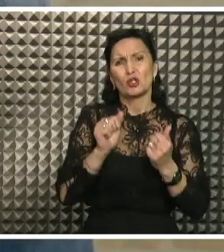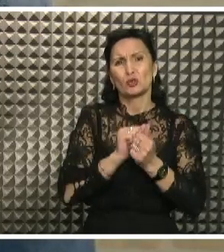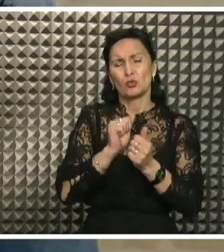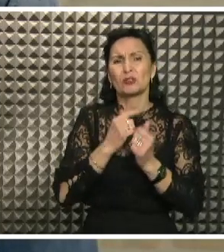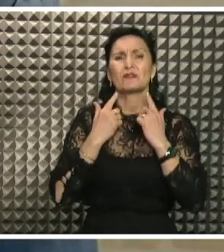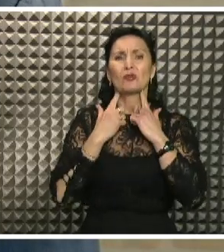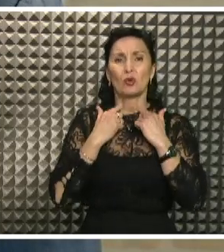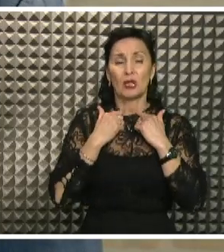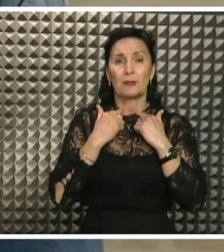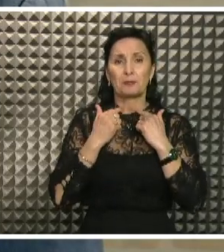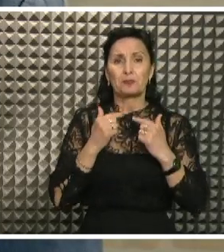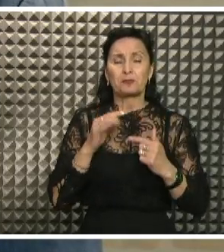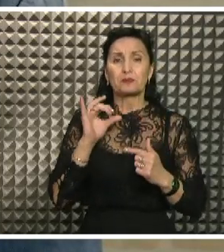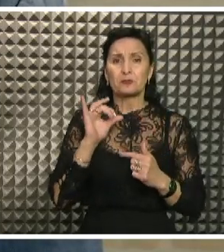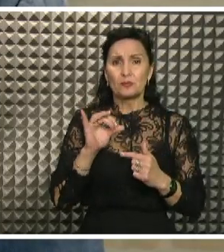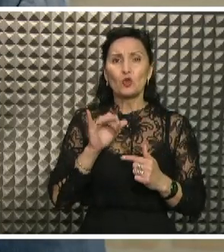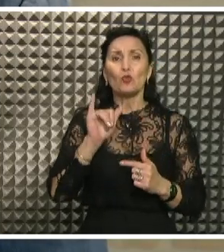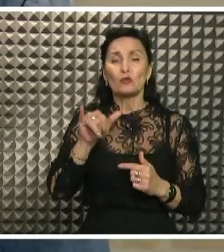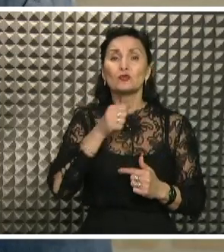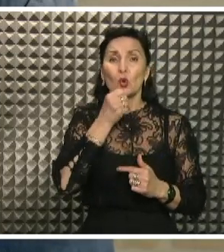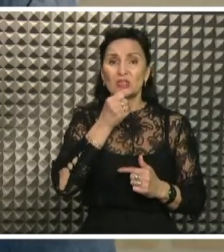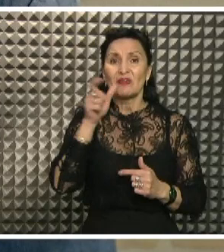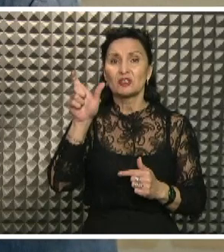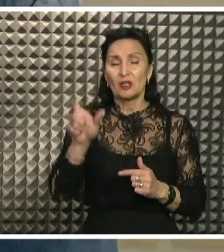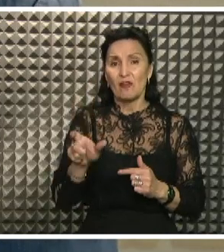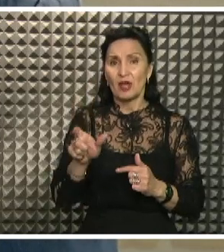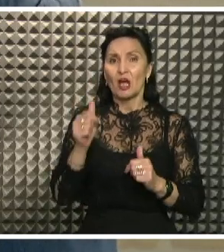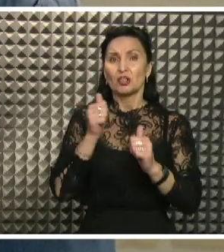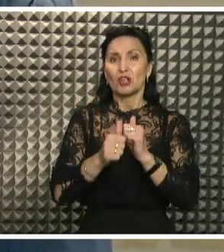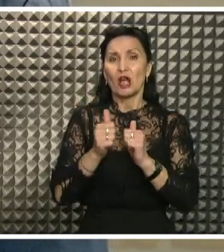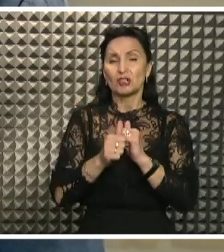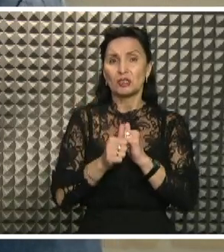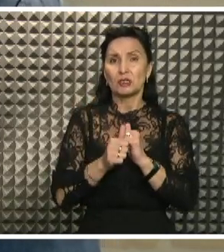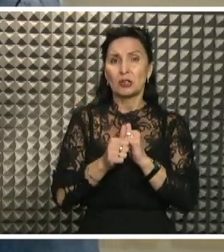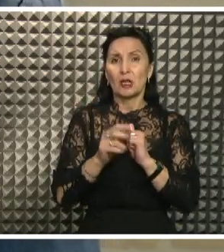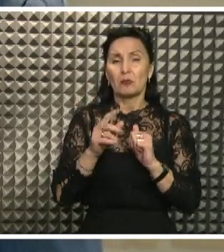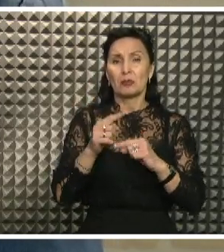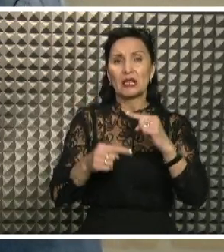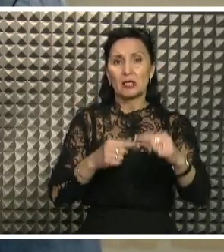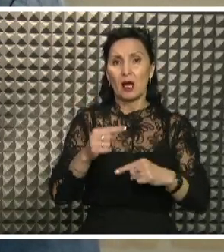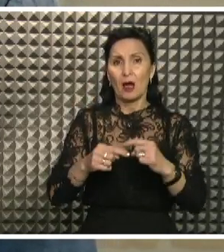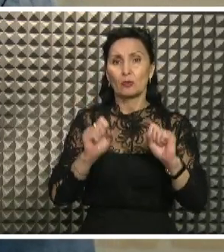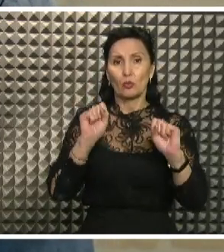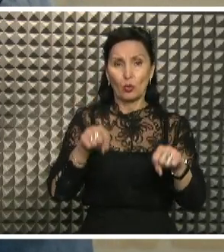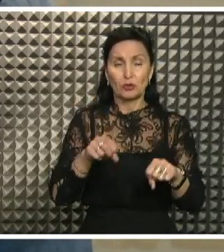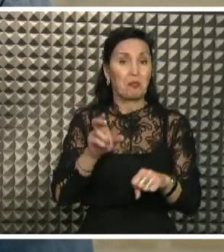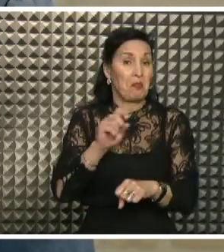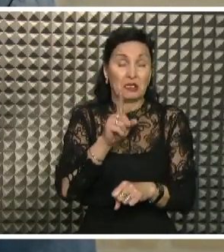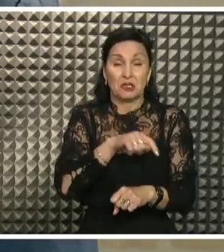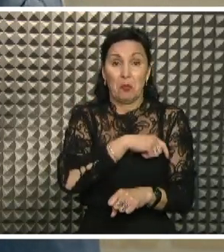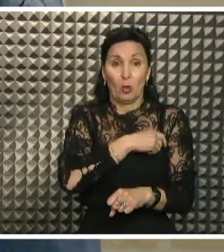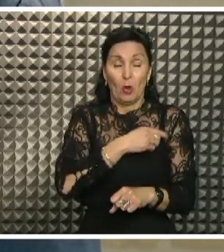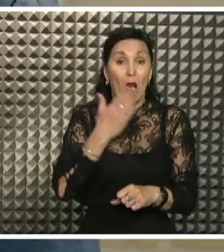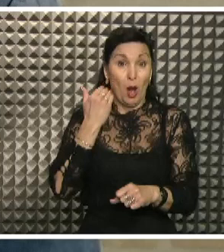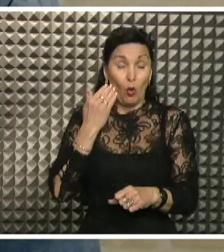глотке. Вот. У взрослого человека чаще всего даже оно протекать может вообще без температуры, то есть